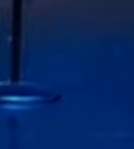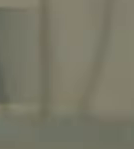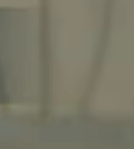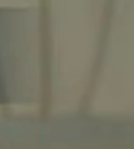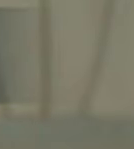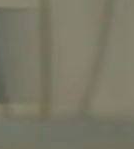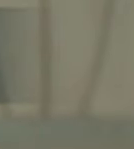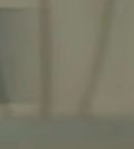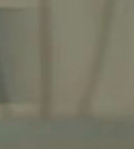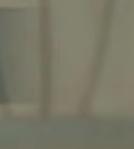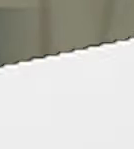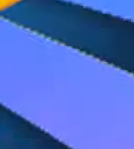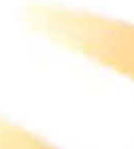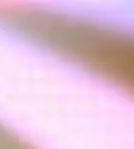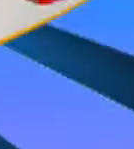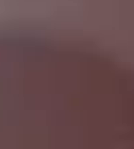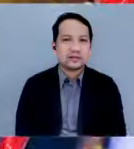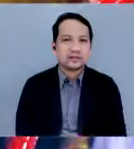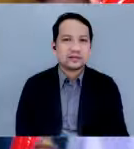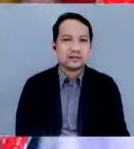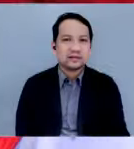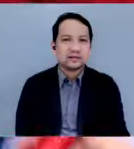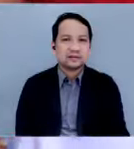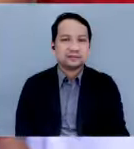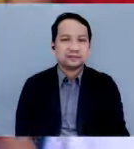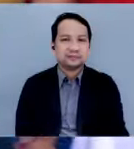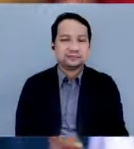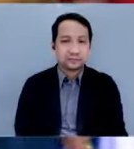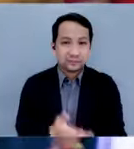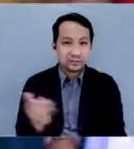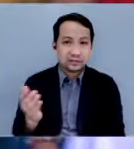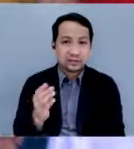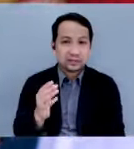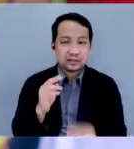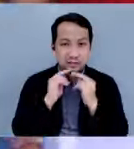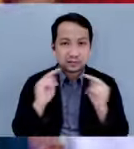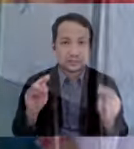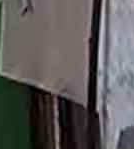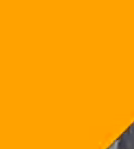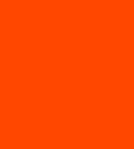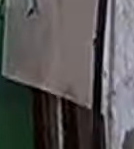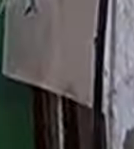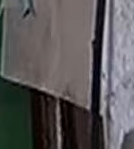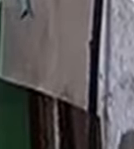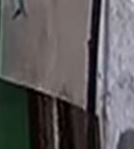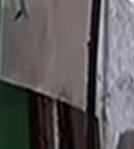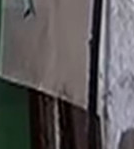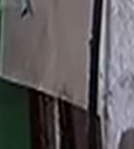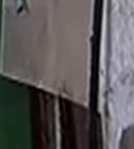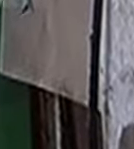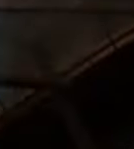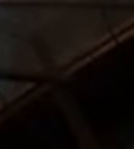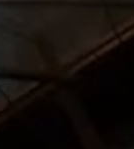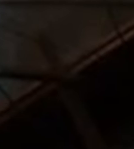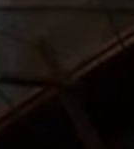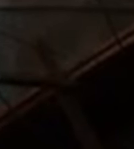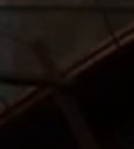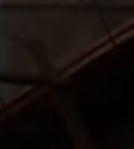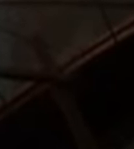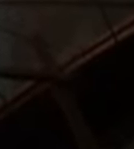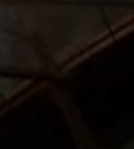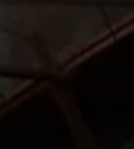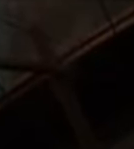Calleja. At narito naman ang mga umaaksyong balita sa frontline sa umaga. Panibagong sunog sumiklab